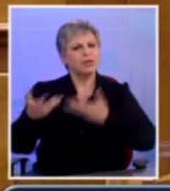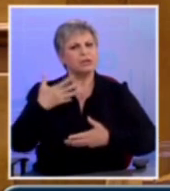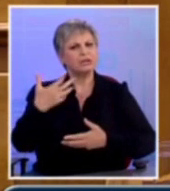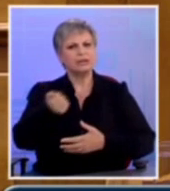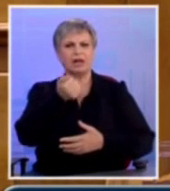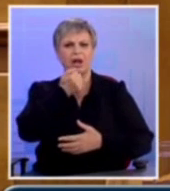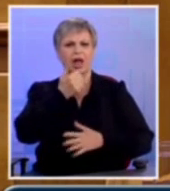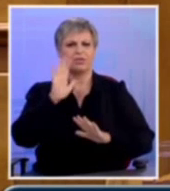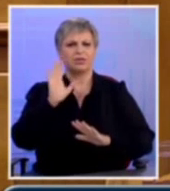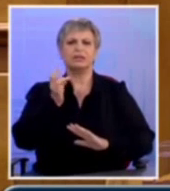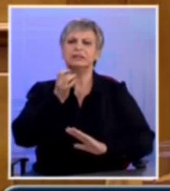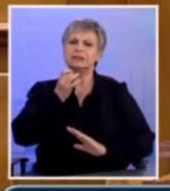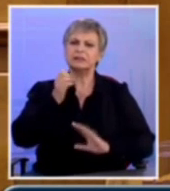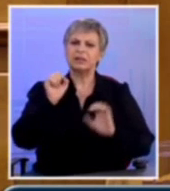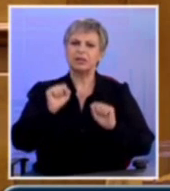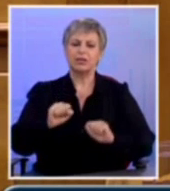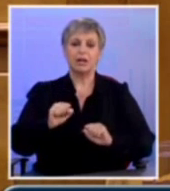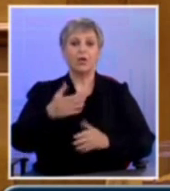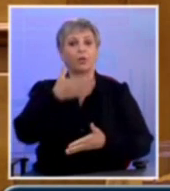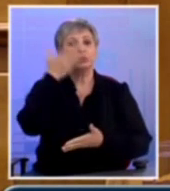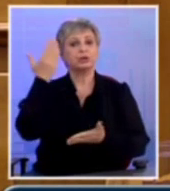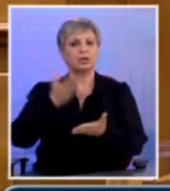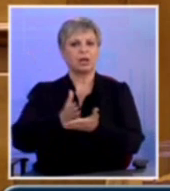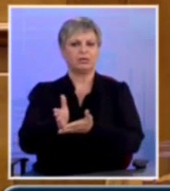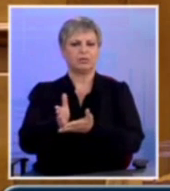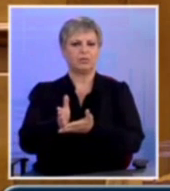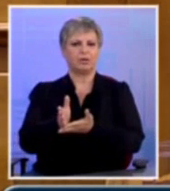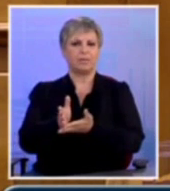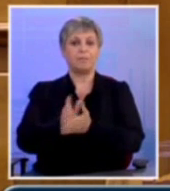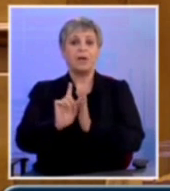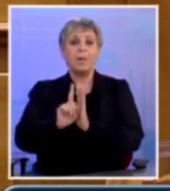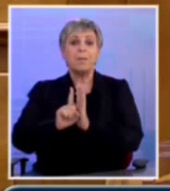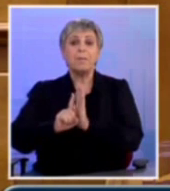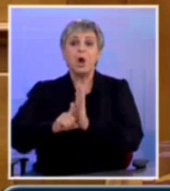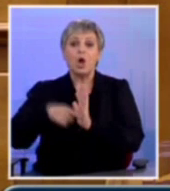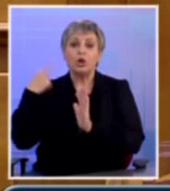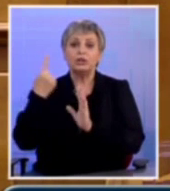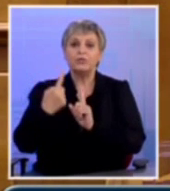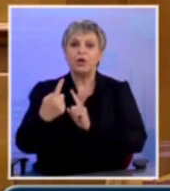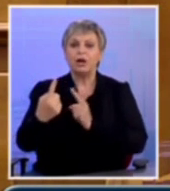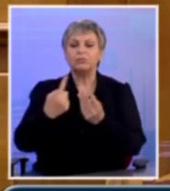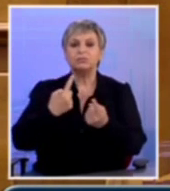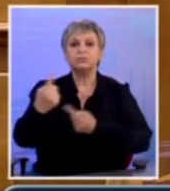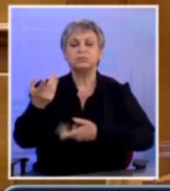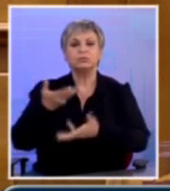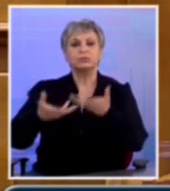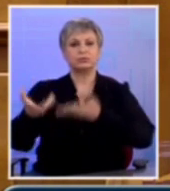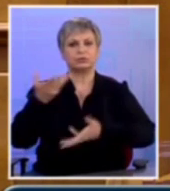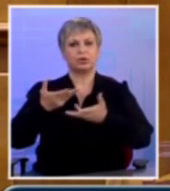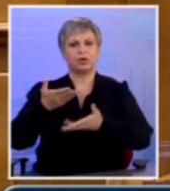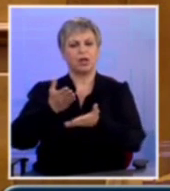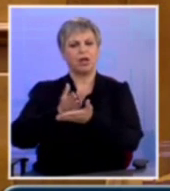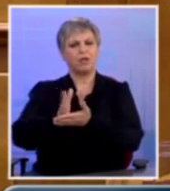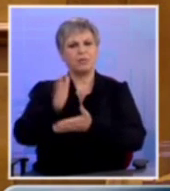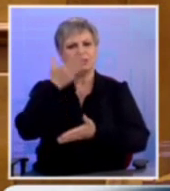έντιμη. Για πρώτη φορά η χώρα μας έκανε διαπραγμάτευση με εντιμότητα.